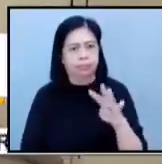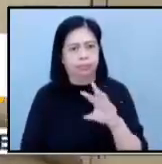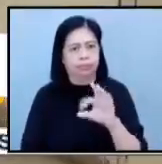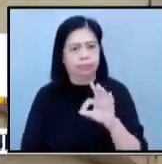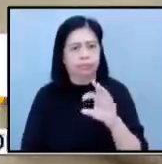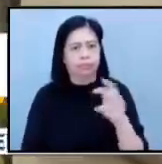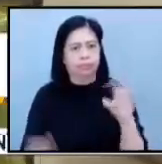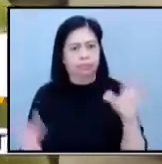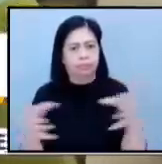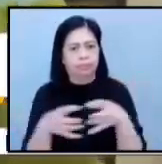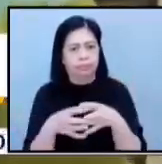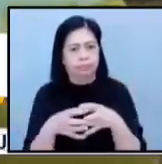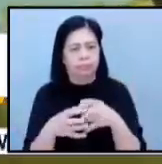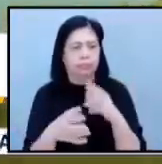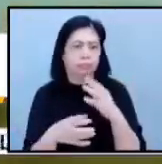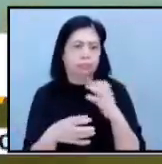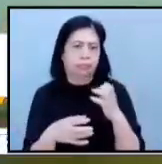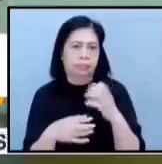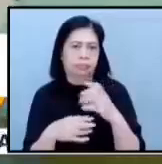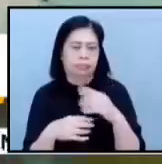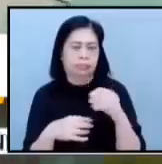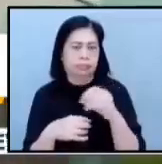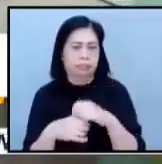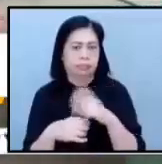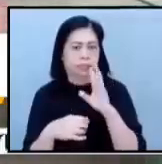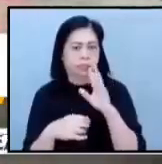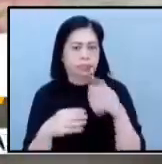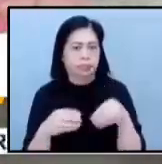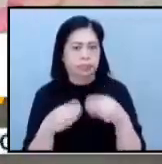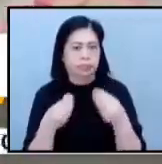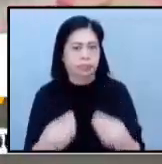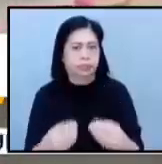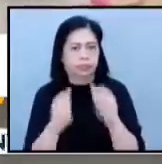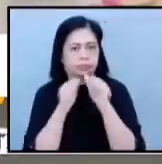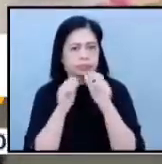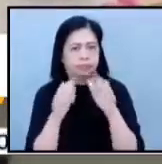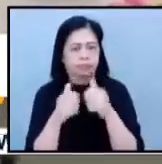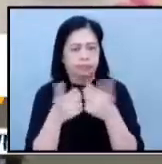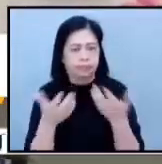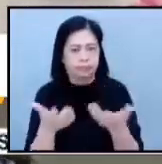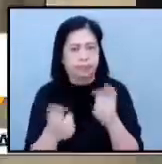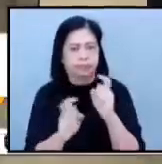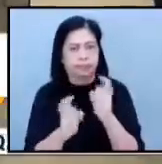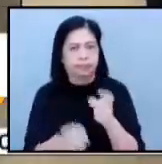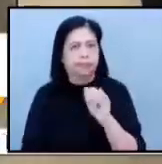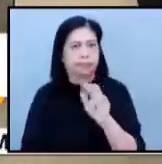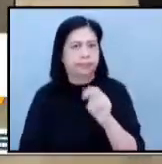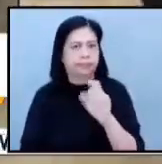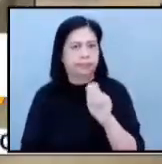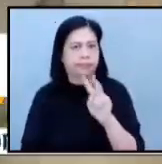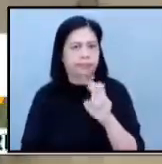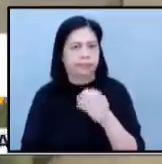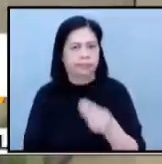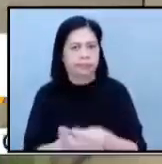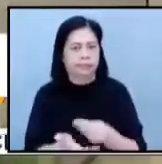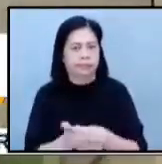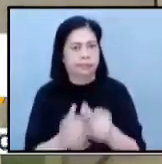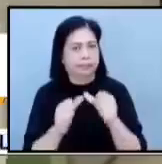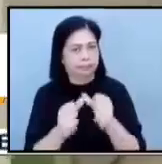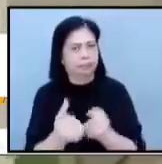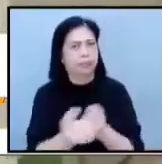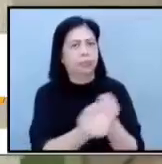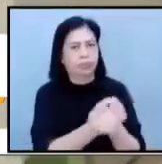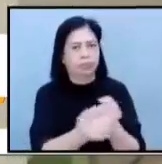at 401 munisipalidad ang mga mabibiyayaan po ng incentive fund. Bahagi ito ng patuloy na suporta ng